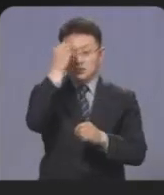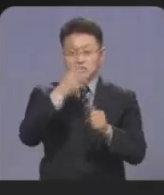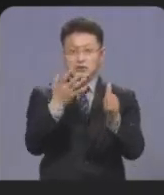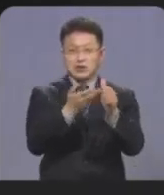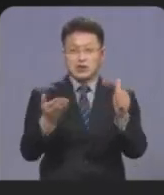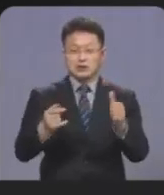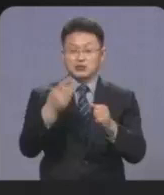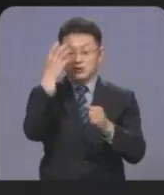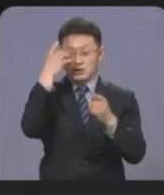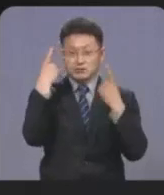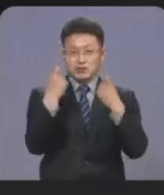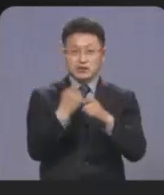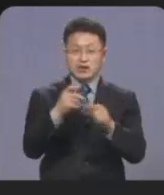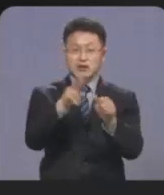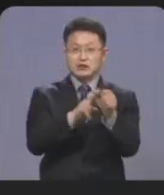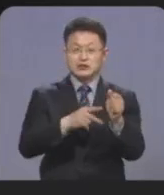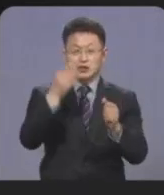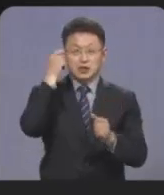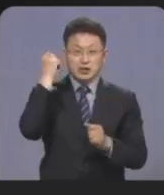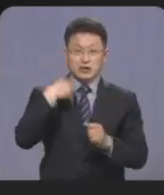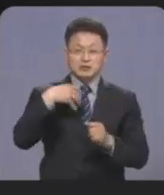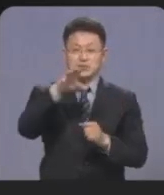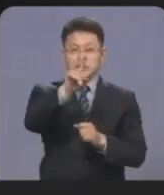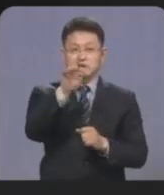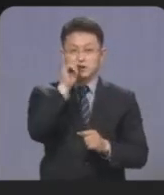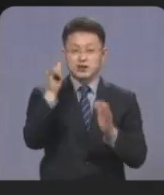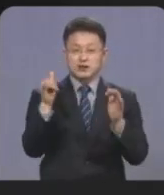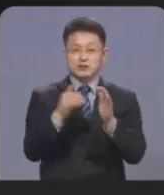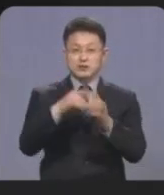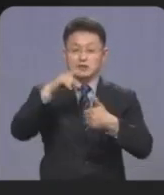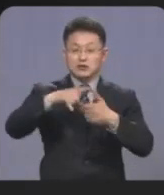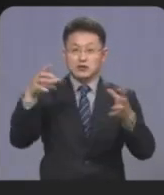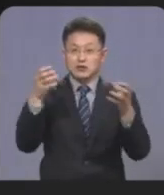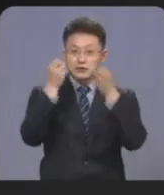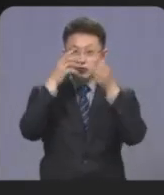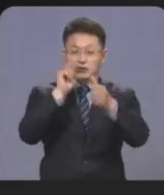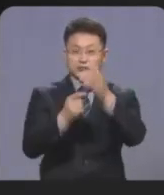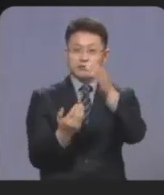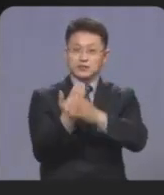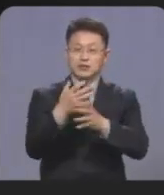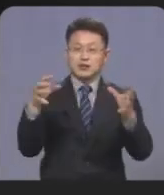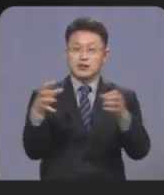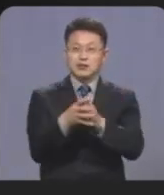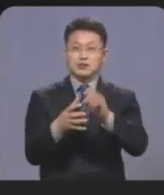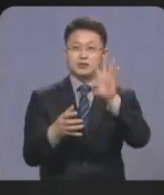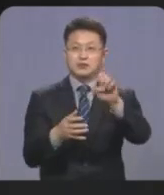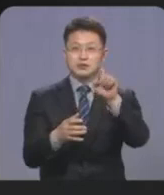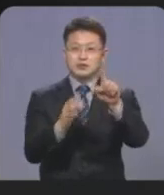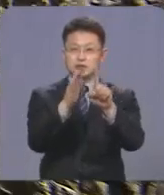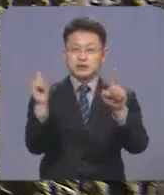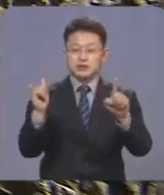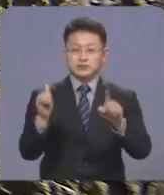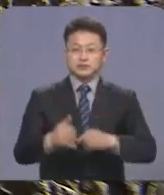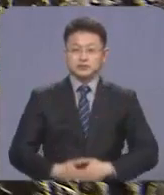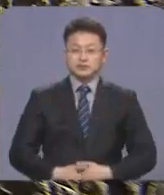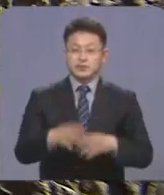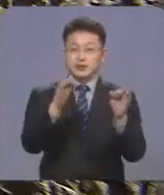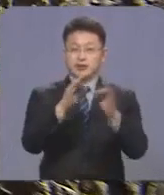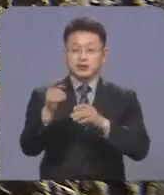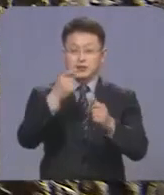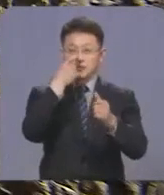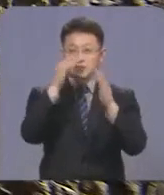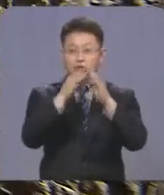하동 함양 거창 합천 각 1명으로 경남의 신규 확진 자는 모두 41명 입니다 김에